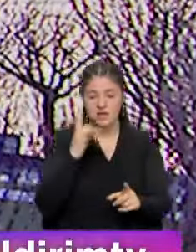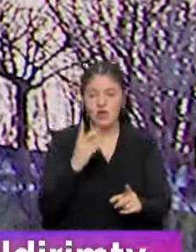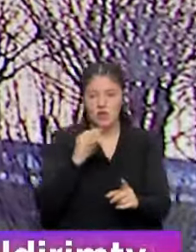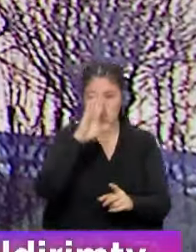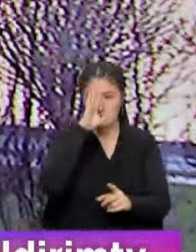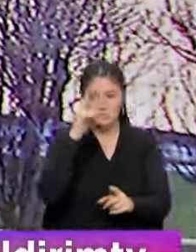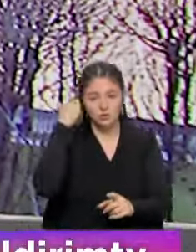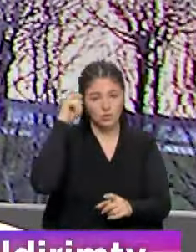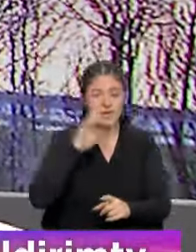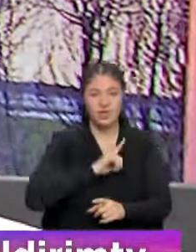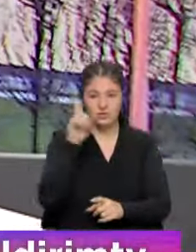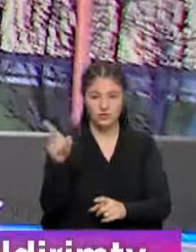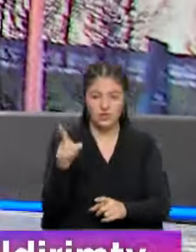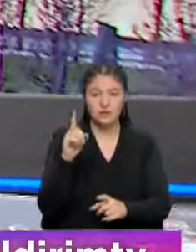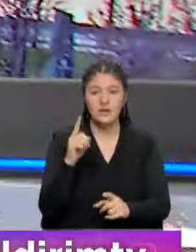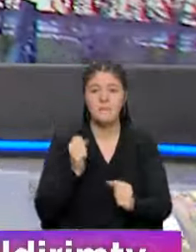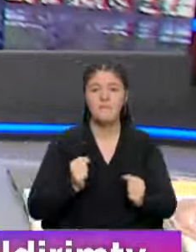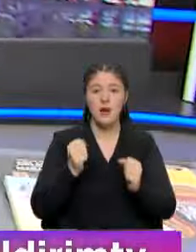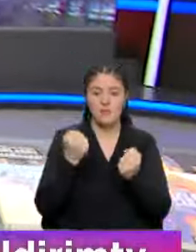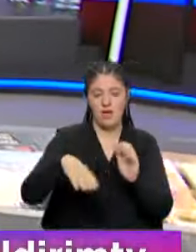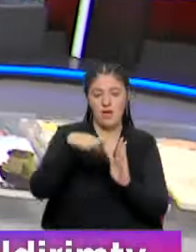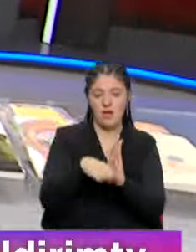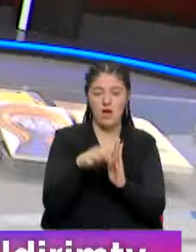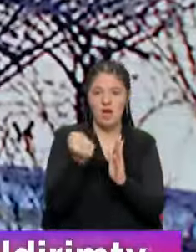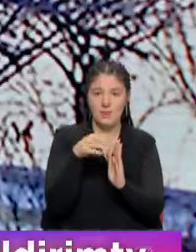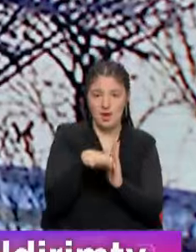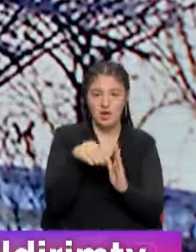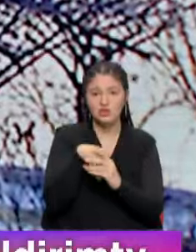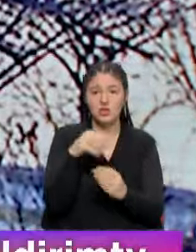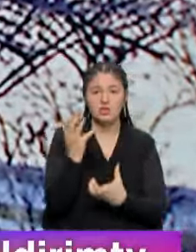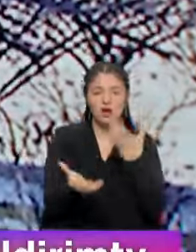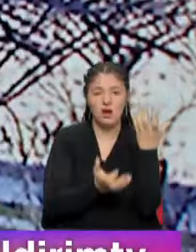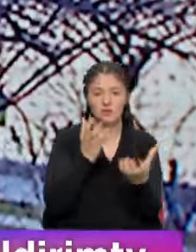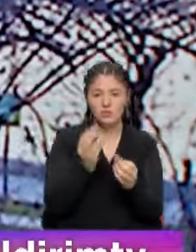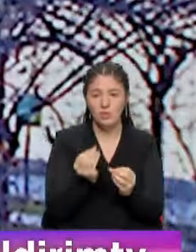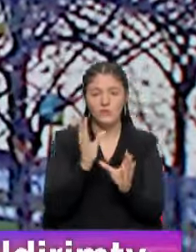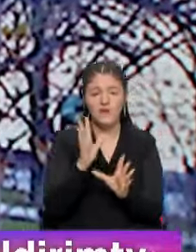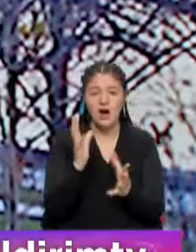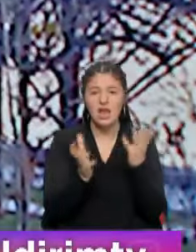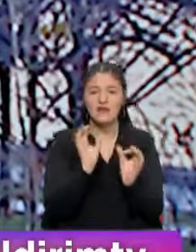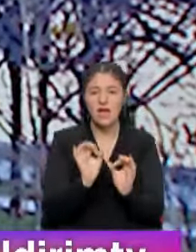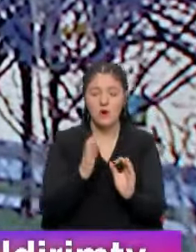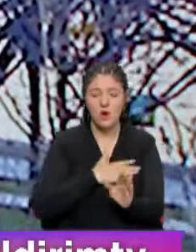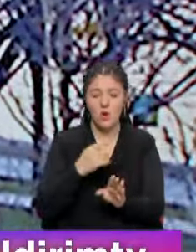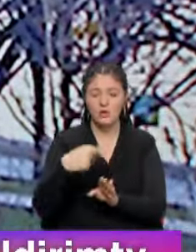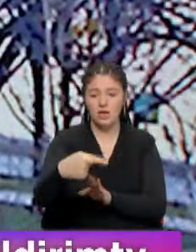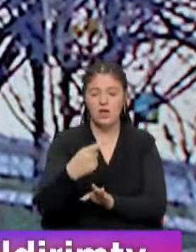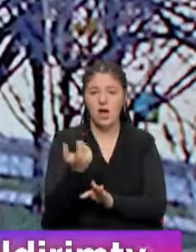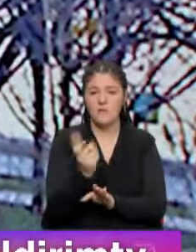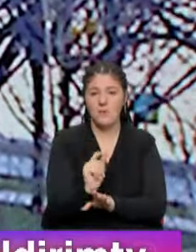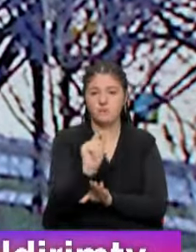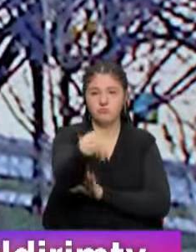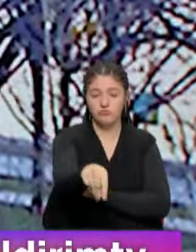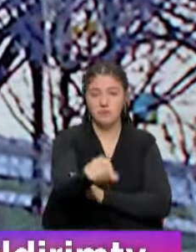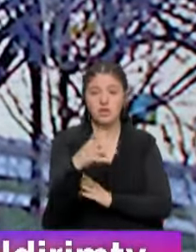İlk olarak İstanbul Üsküdar'a gideceğiz. Park halindeki bir araçta yangın çıktı ve alevler hemen önündeki diğer araca